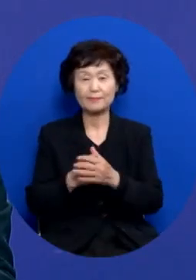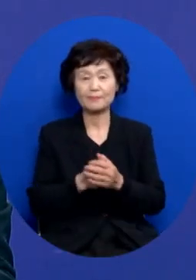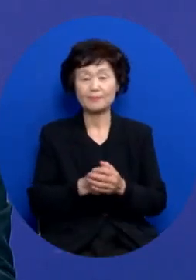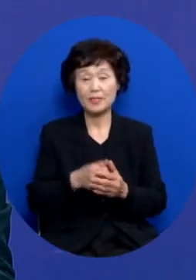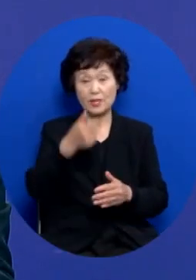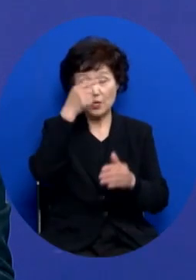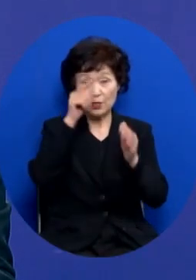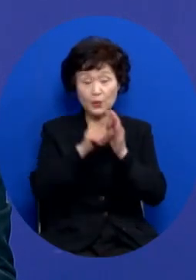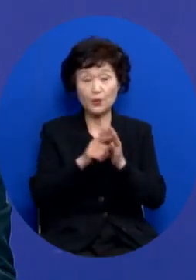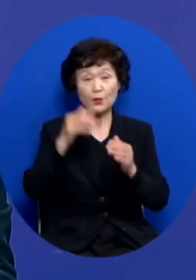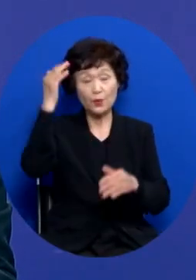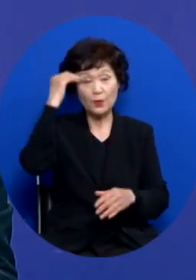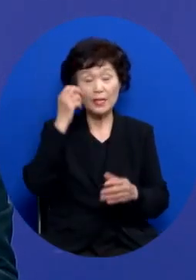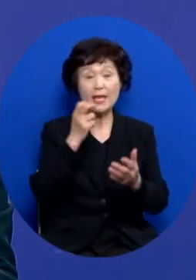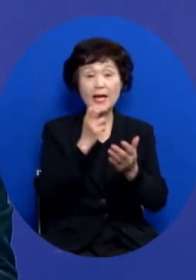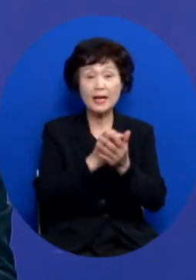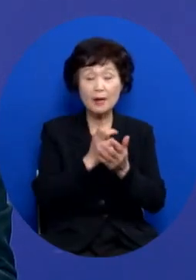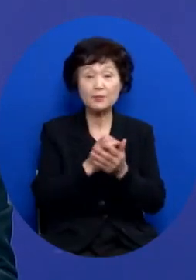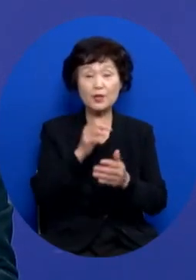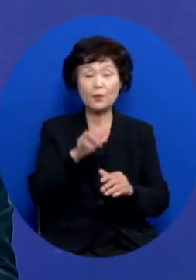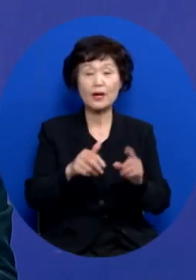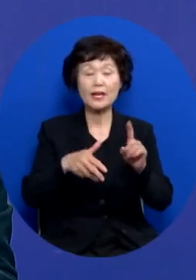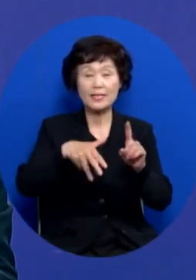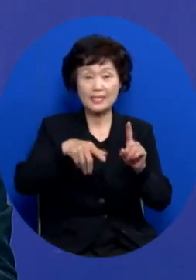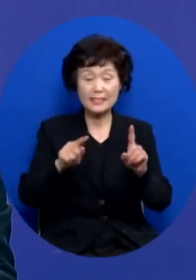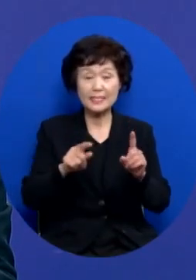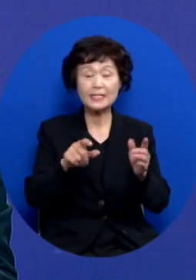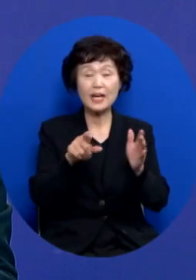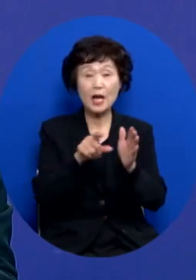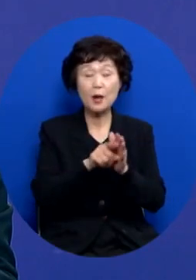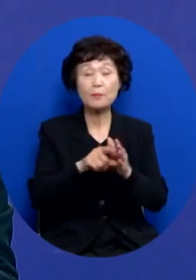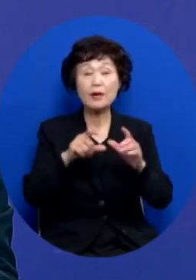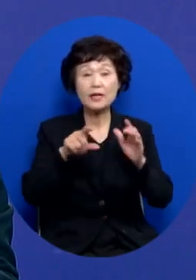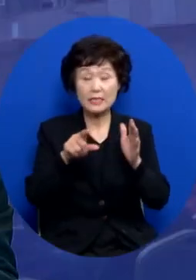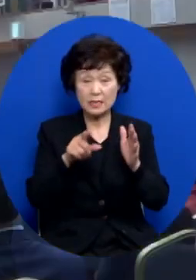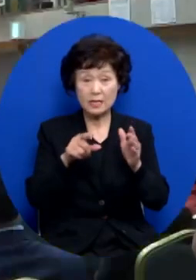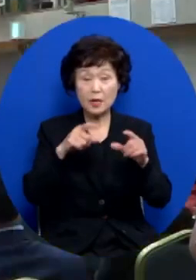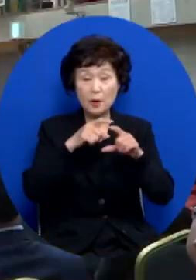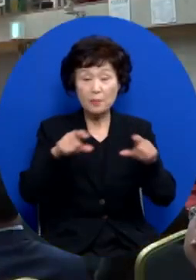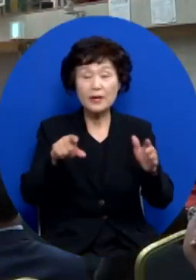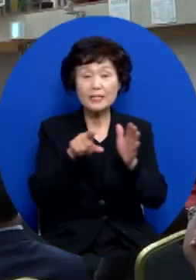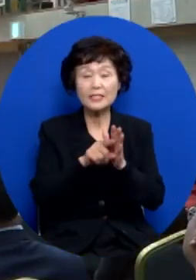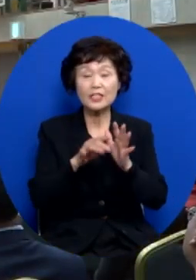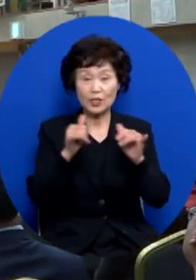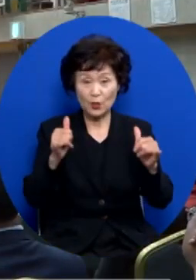기독교대한감리회 충청연회가 제1차 평신도 아카데미를 개최했습니다